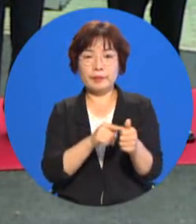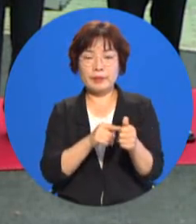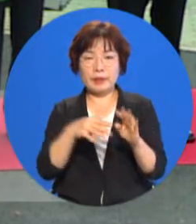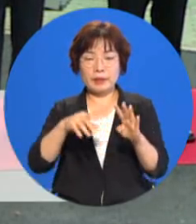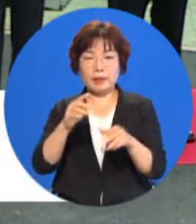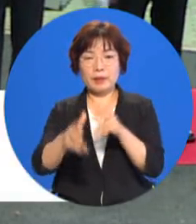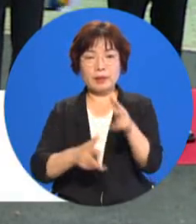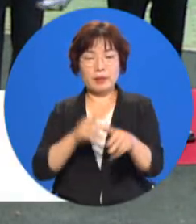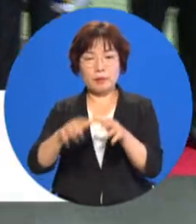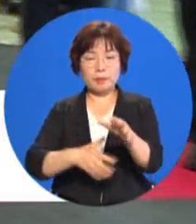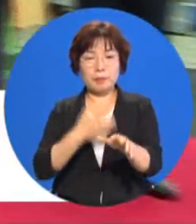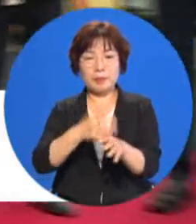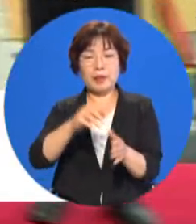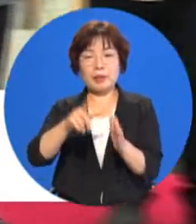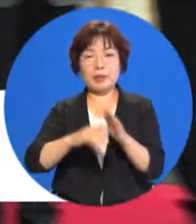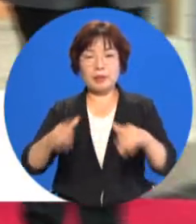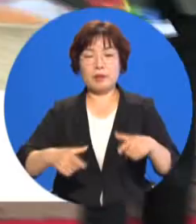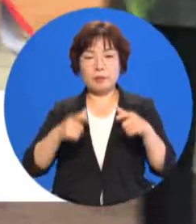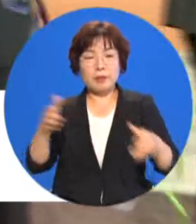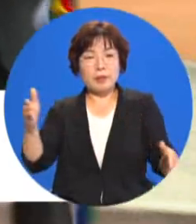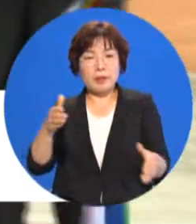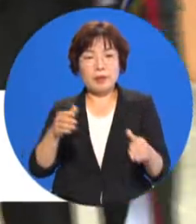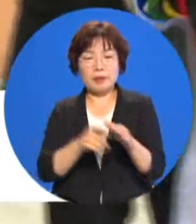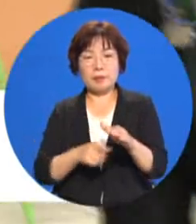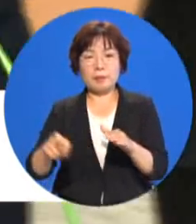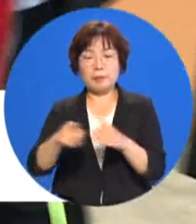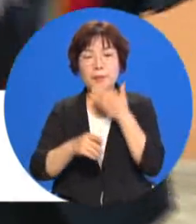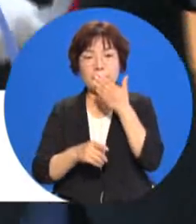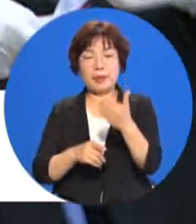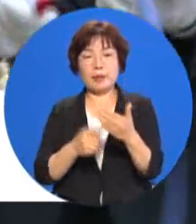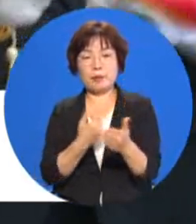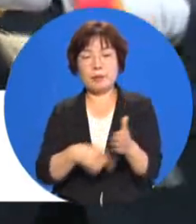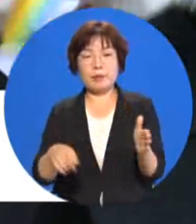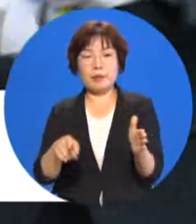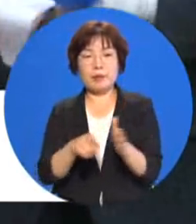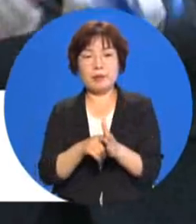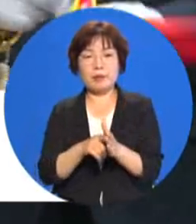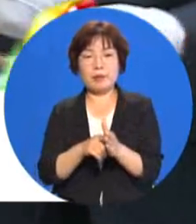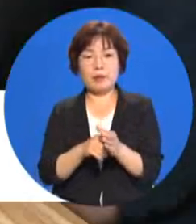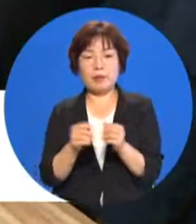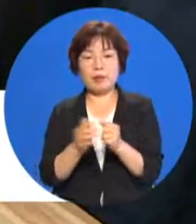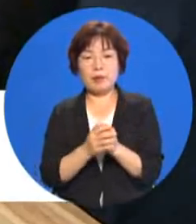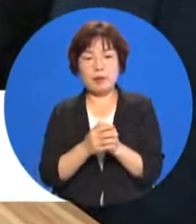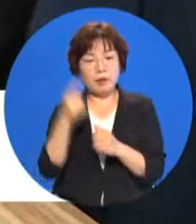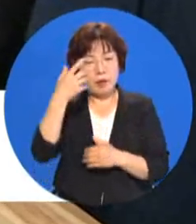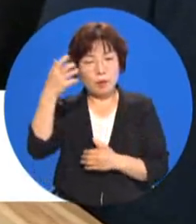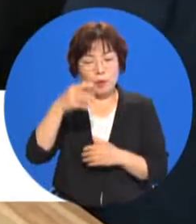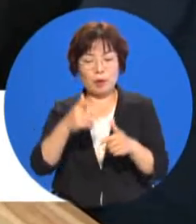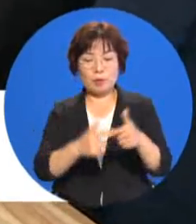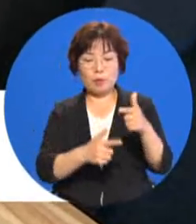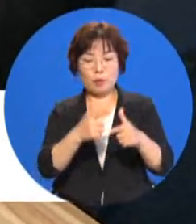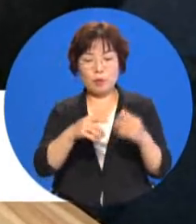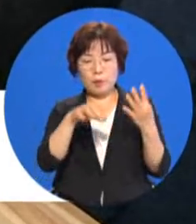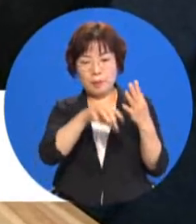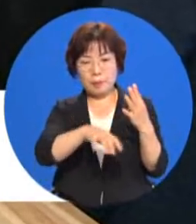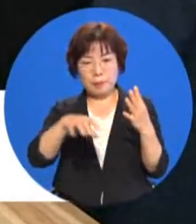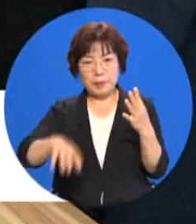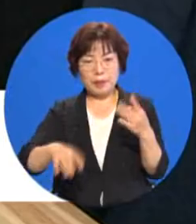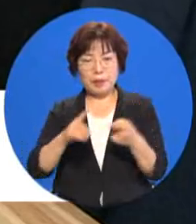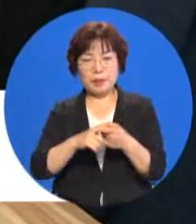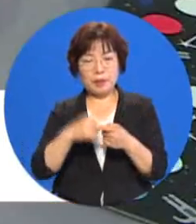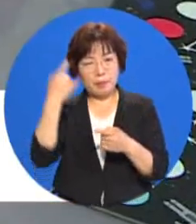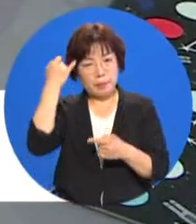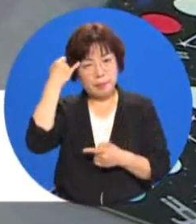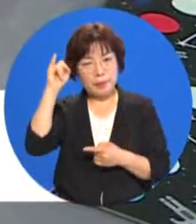4차 산업혁명 시대를 전남의 학생들이 앞장설 수 있도록 영광을 시작으로 목포 등 4개 권역의